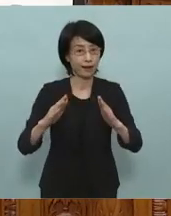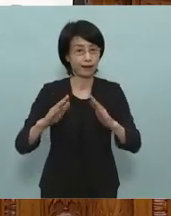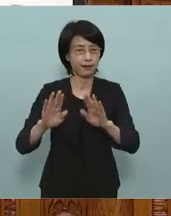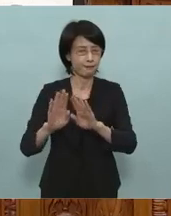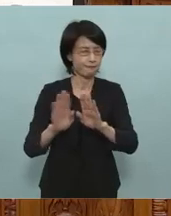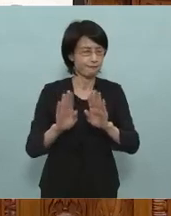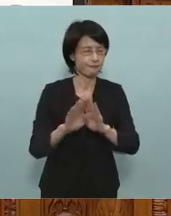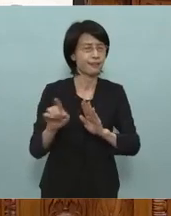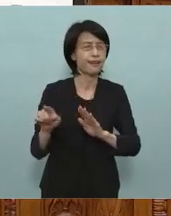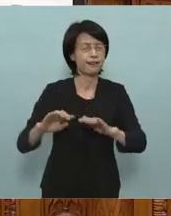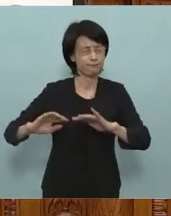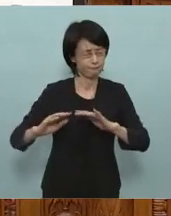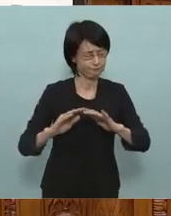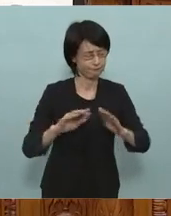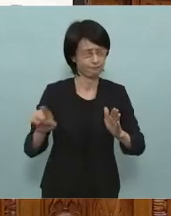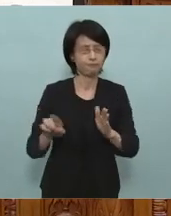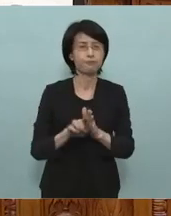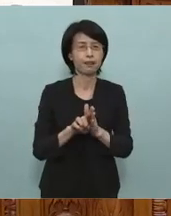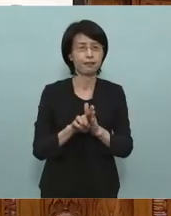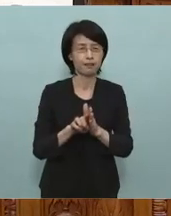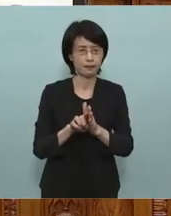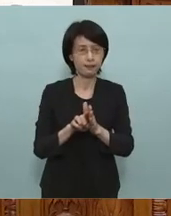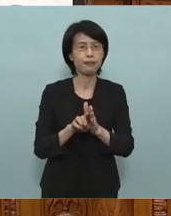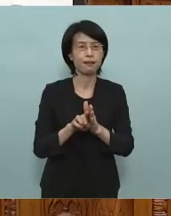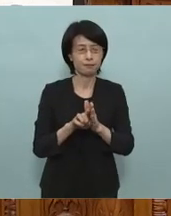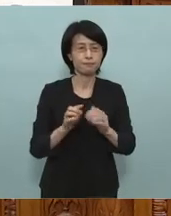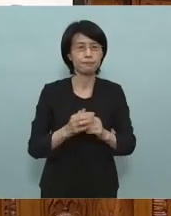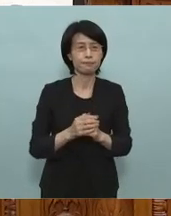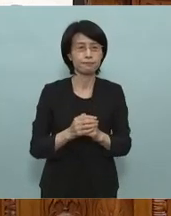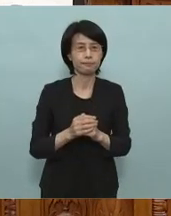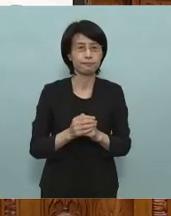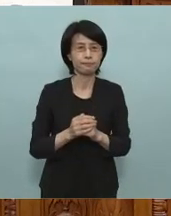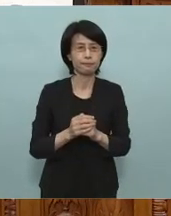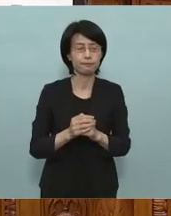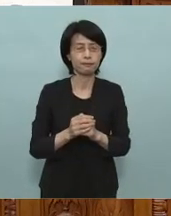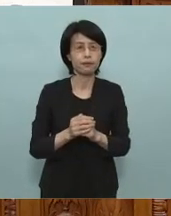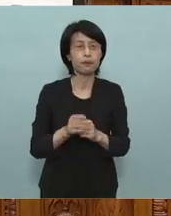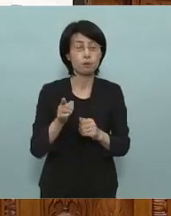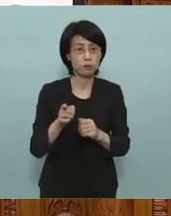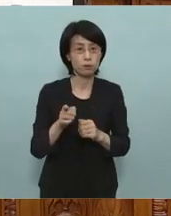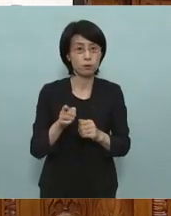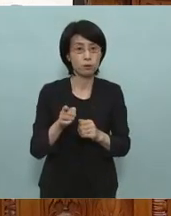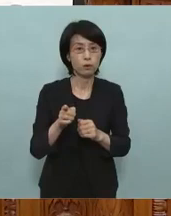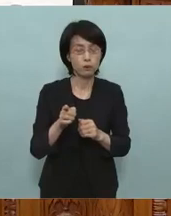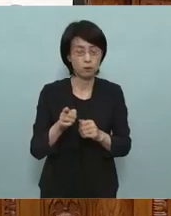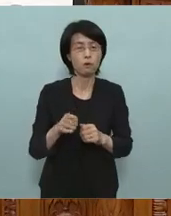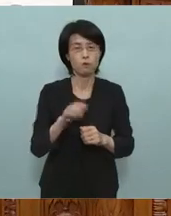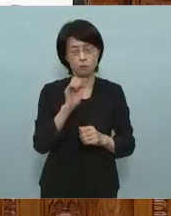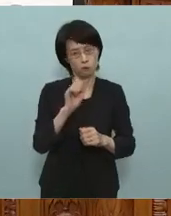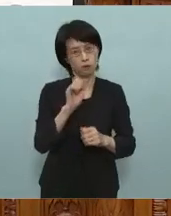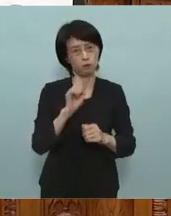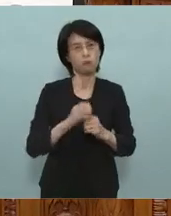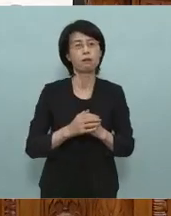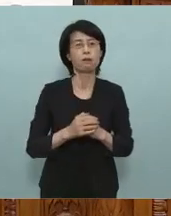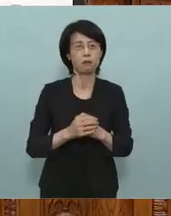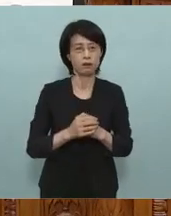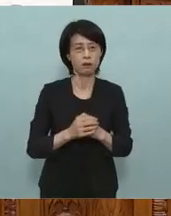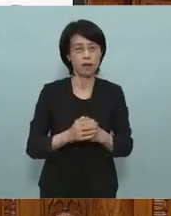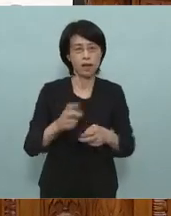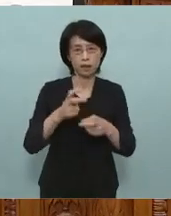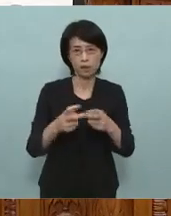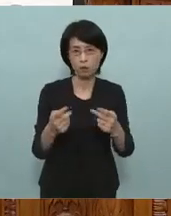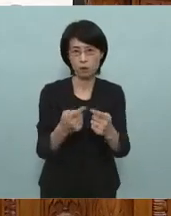され近年になく活発にご議論いただきましたこのことを歓迎いたします